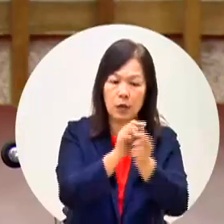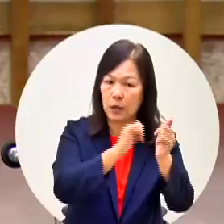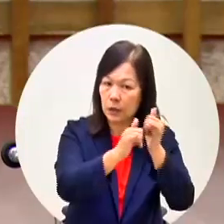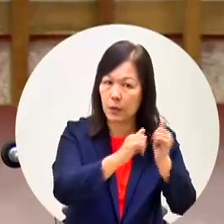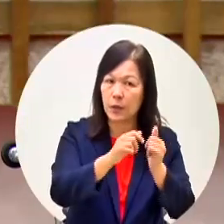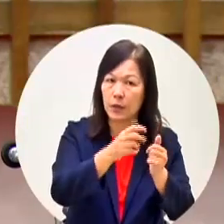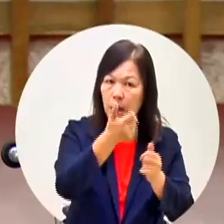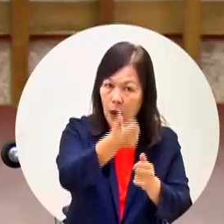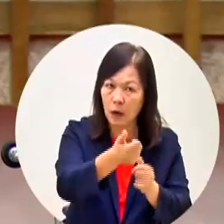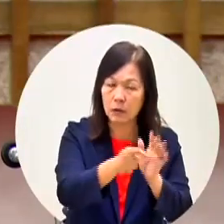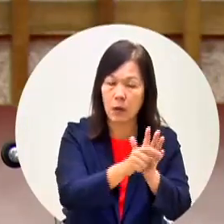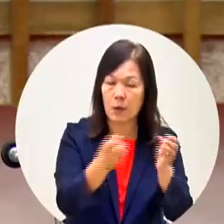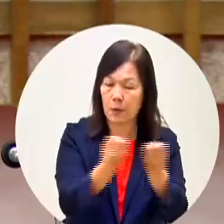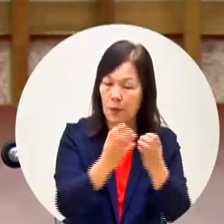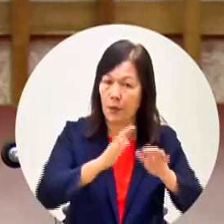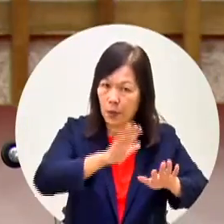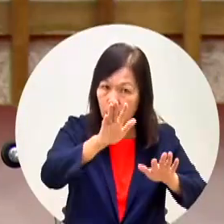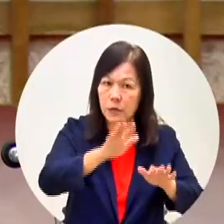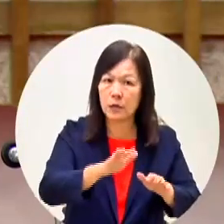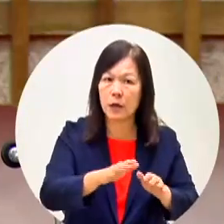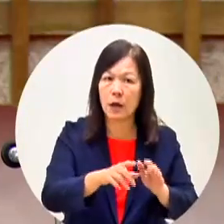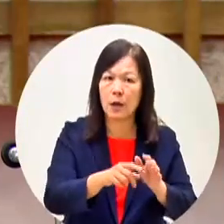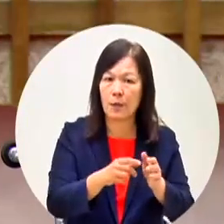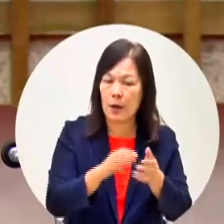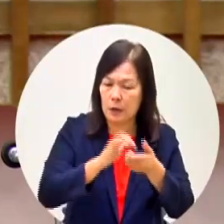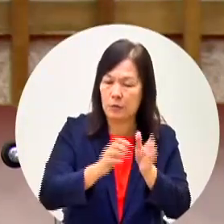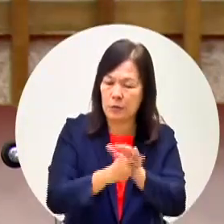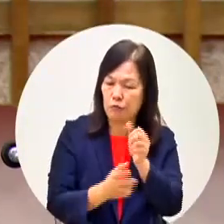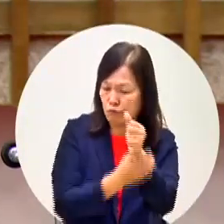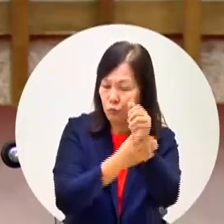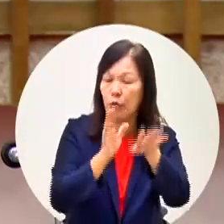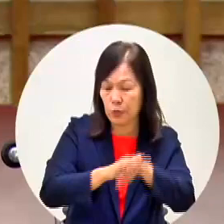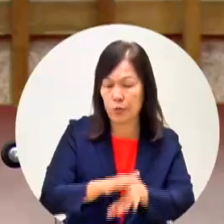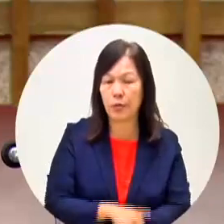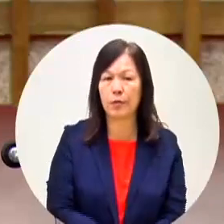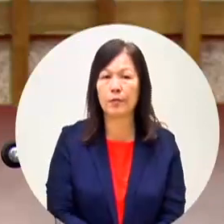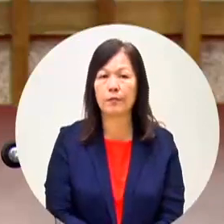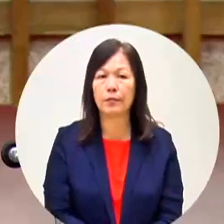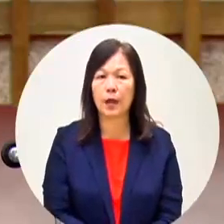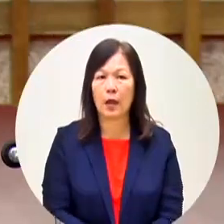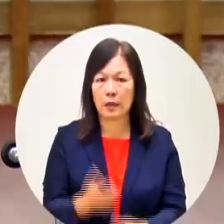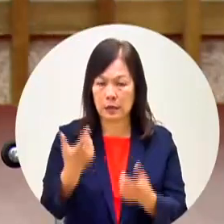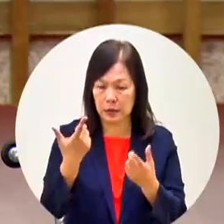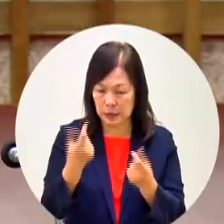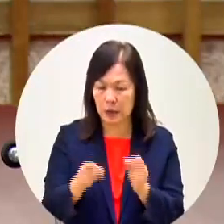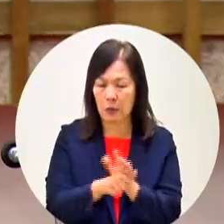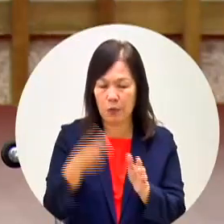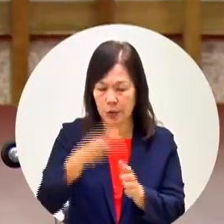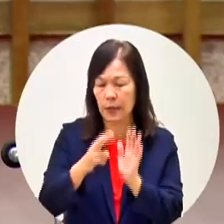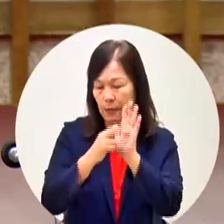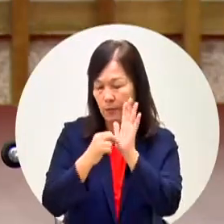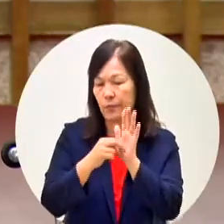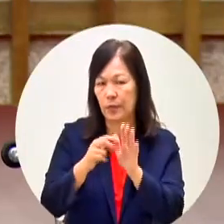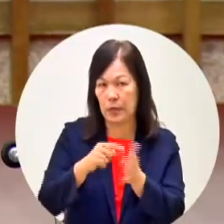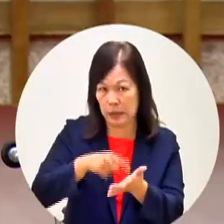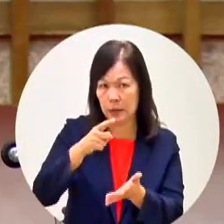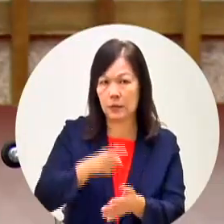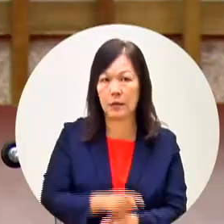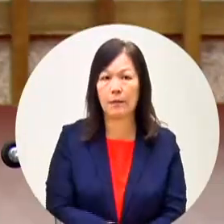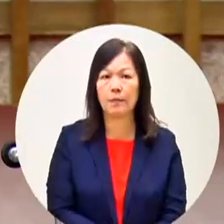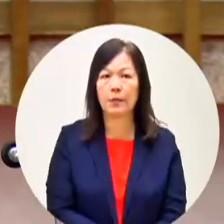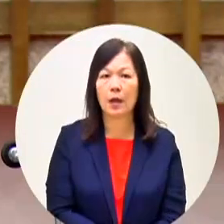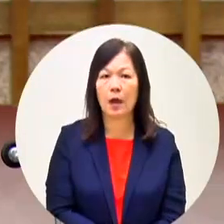定会强烈的支持。这一点，我还是在强调，市长没有围墙，勇往直